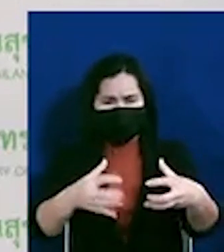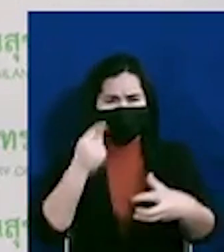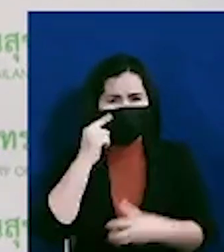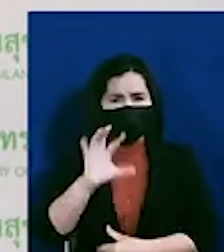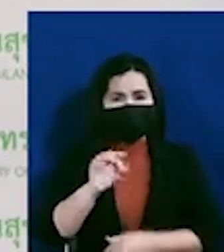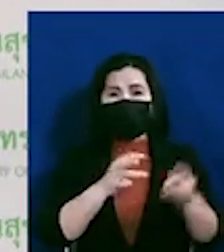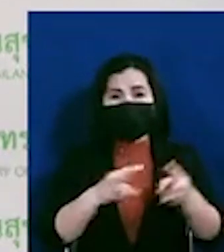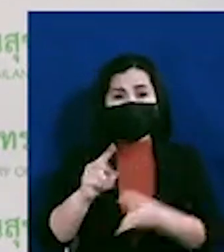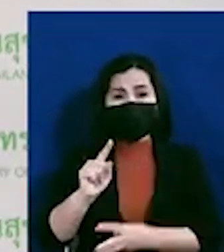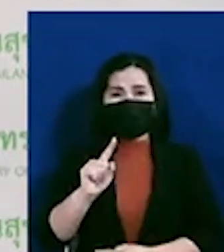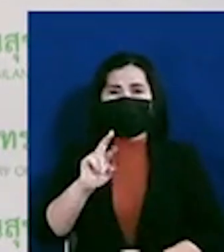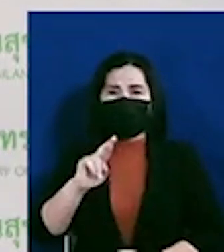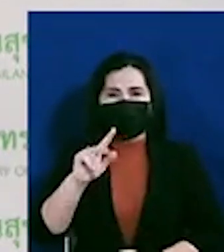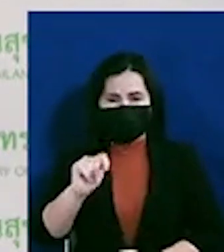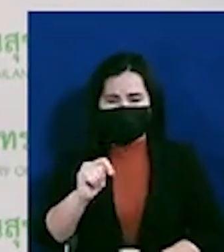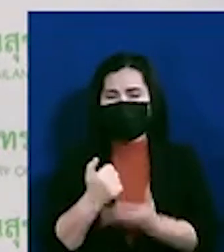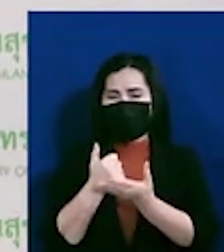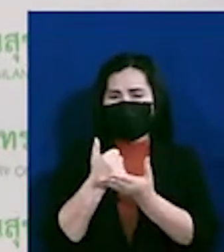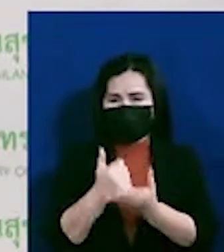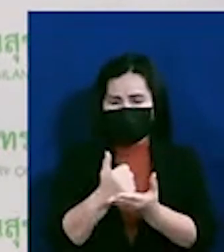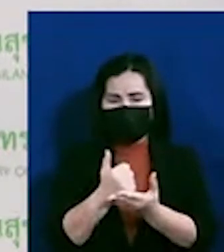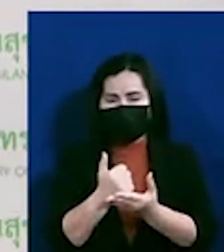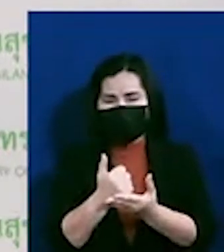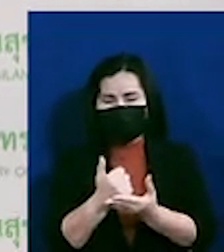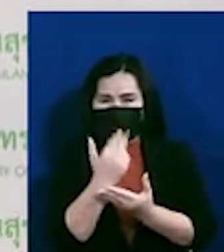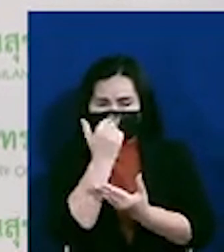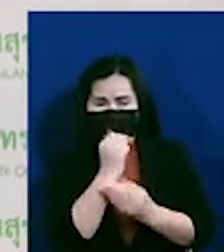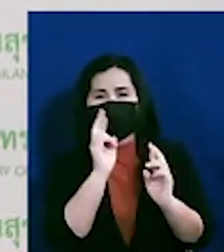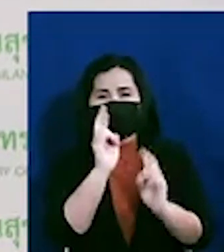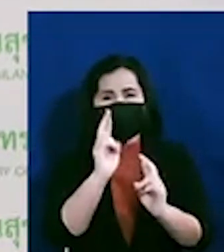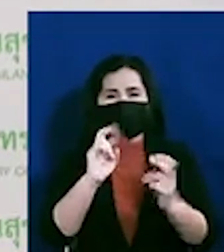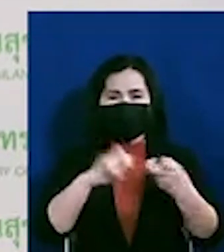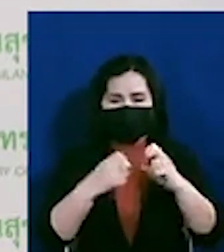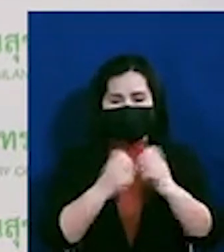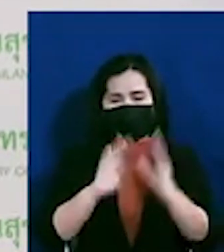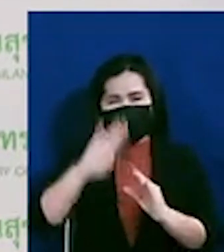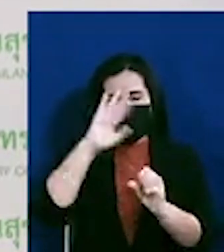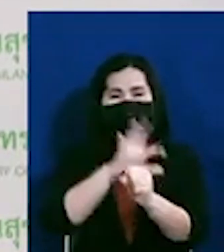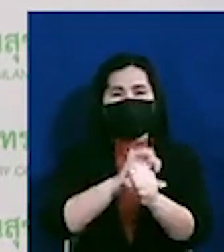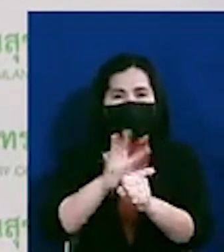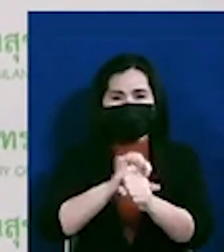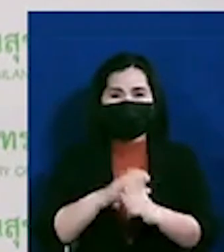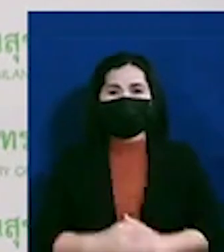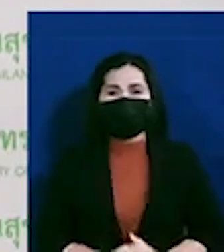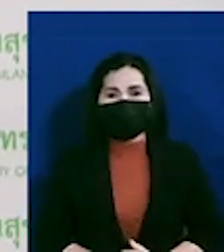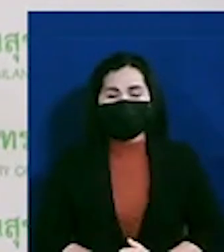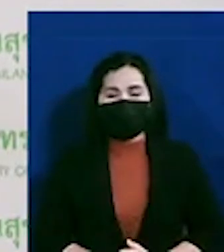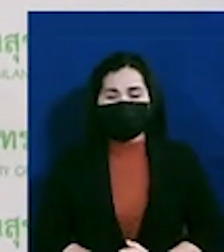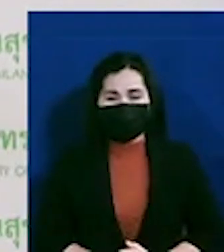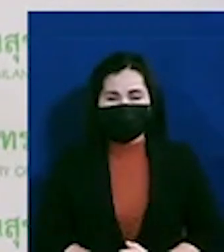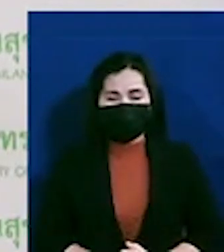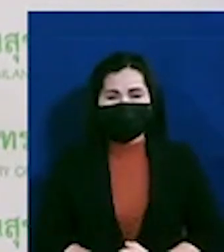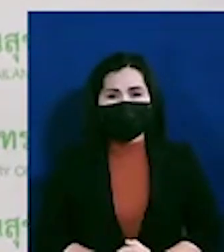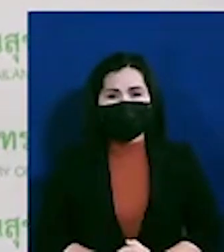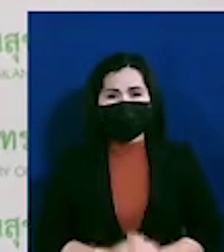ครับในการที่จะช่วยในการที่จะเฝ้าระหว่างผู้ที่ติดเชื้อโควิช 19ได้รวดเร็วยิ่งขึ้นนะครับการ